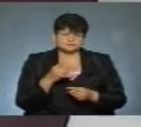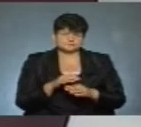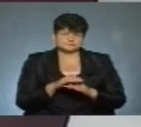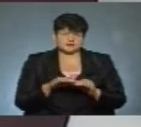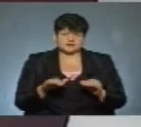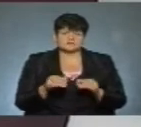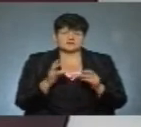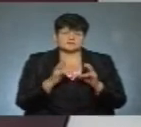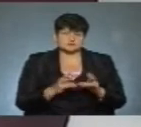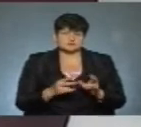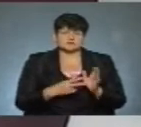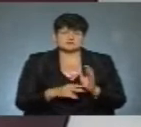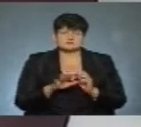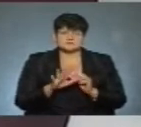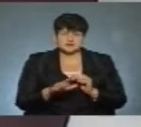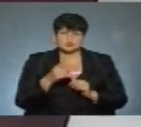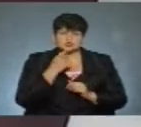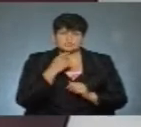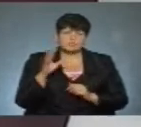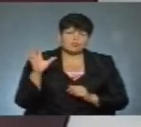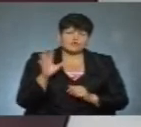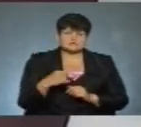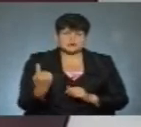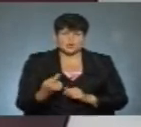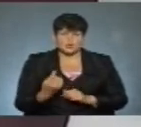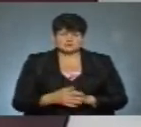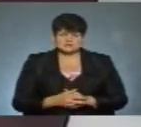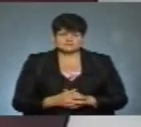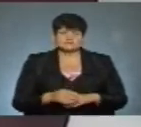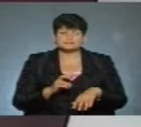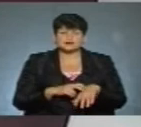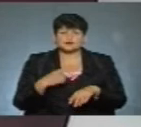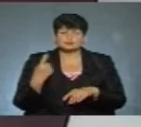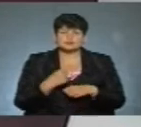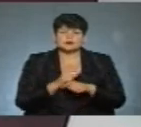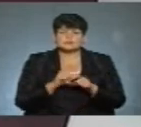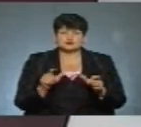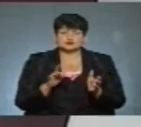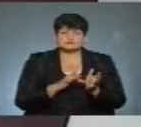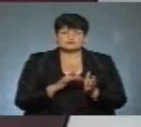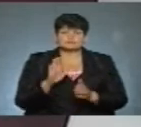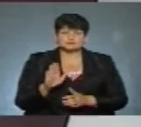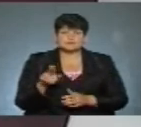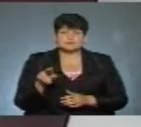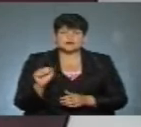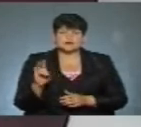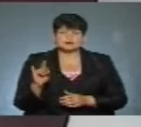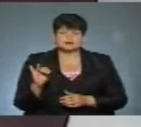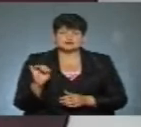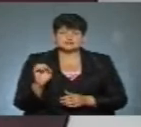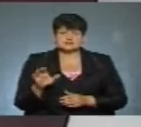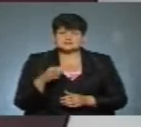Якщо 75, то червоний по всій області. Епідеміолог обласного лабораторного центру Володимир Паничев розповів,